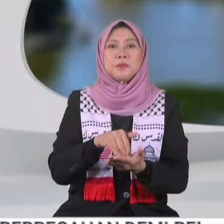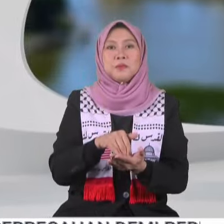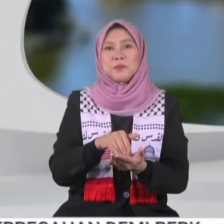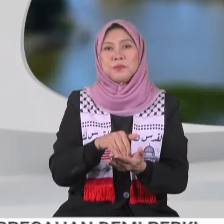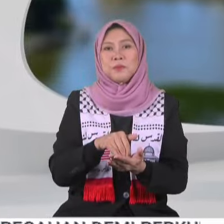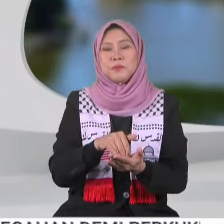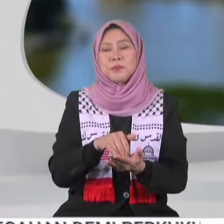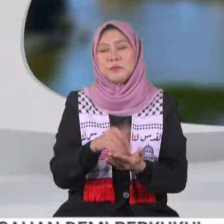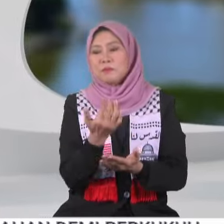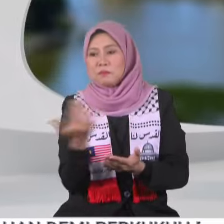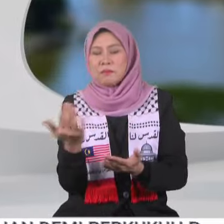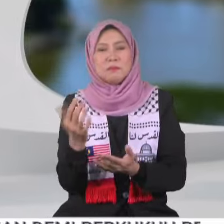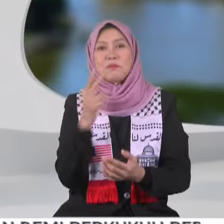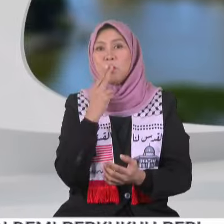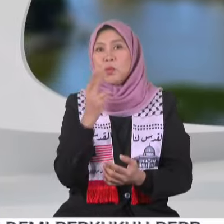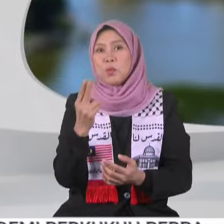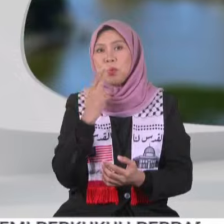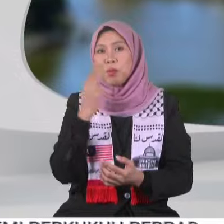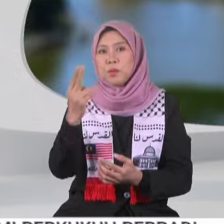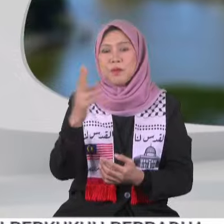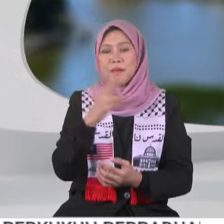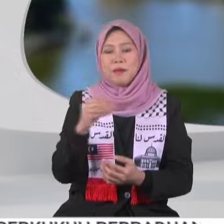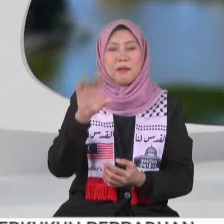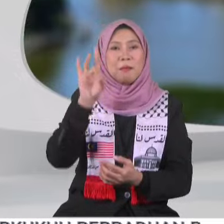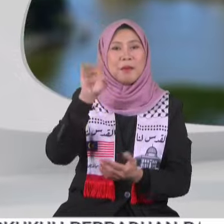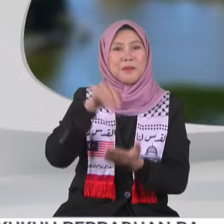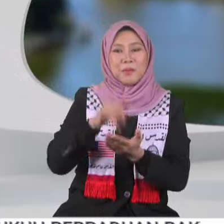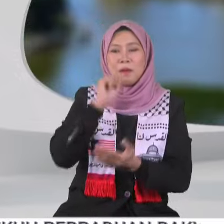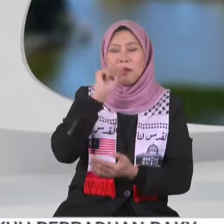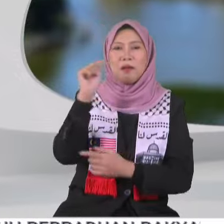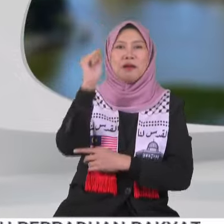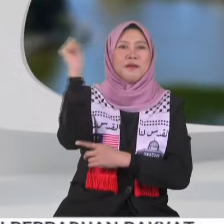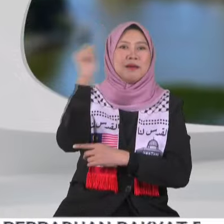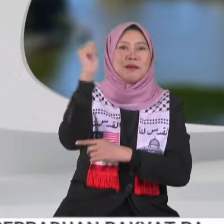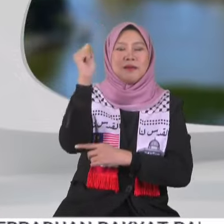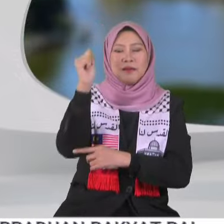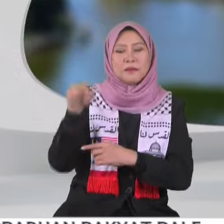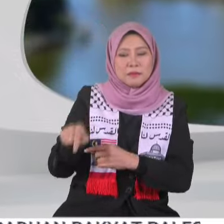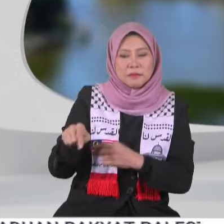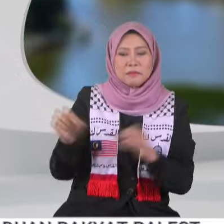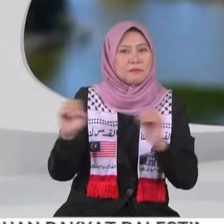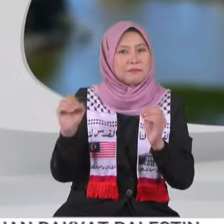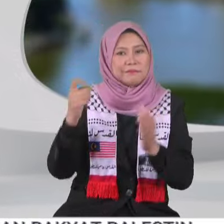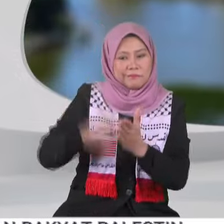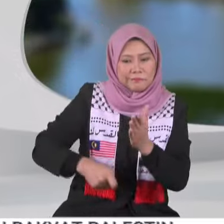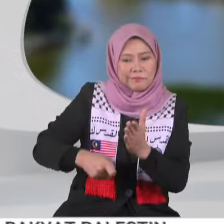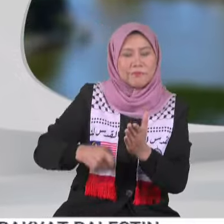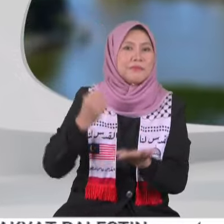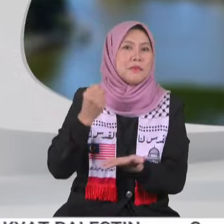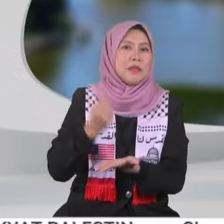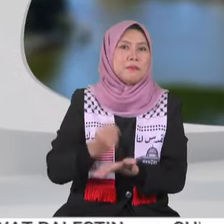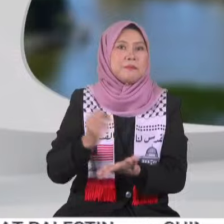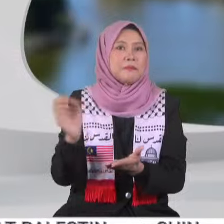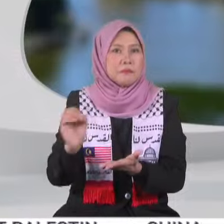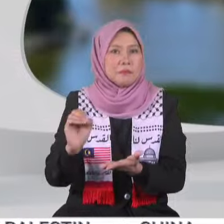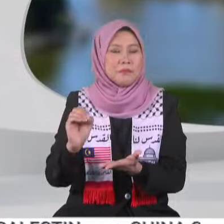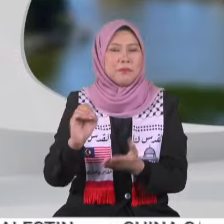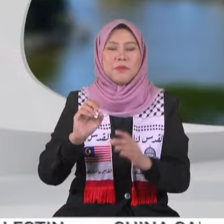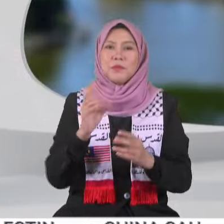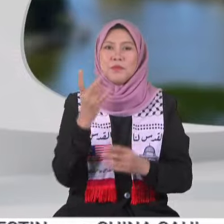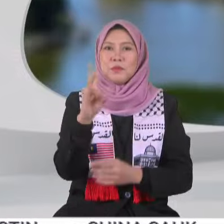68,888 batang rokok dan hampir 8,000 liter minuman keras yang disyaki barang tak berkastam di Kuching pada 17